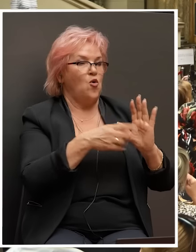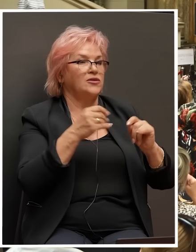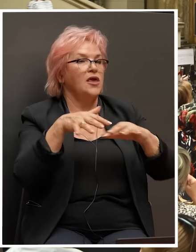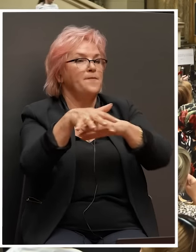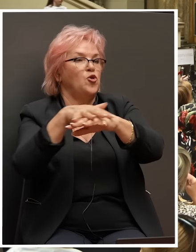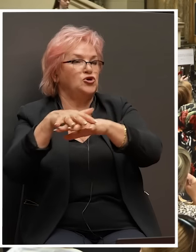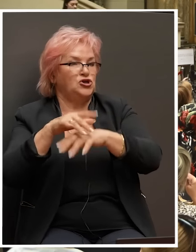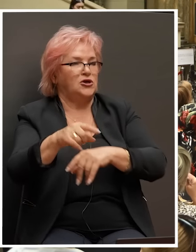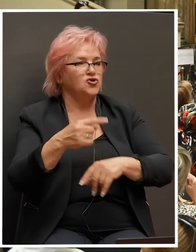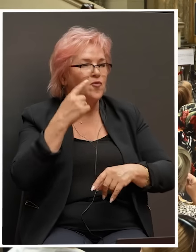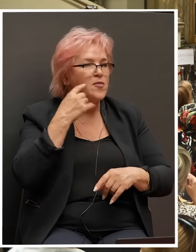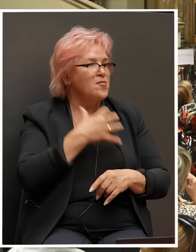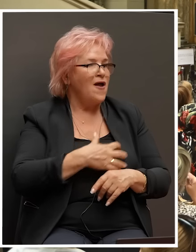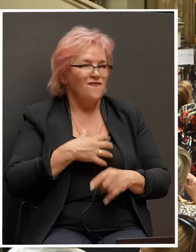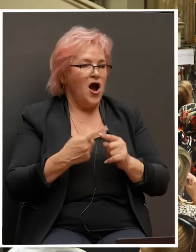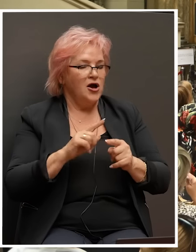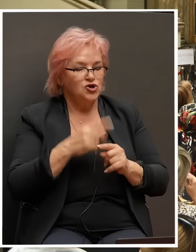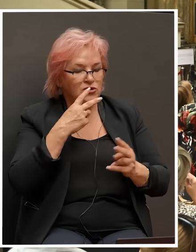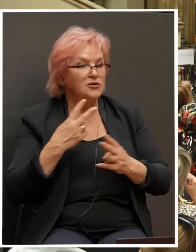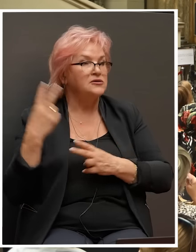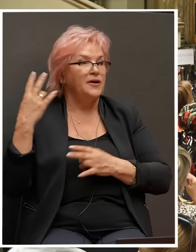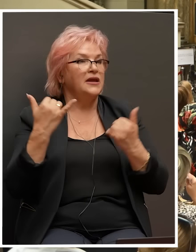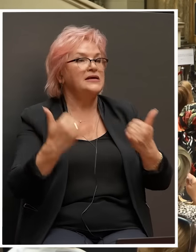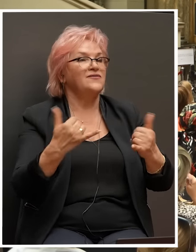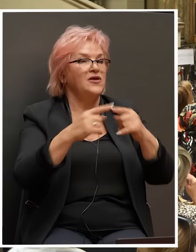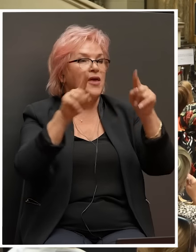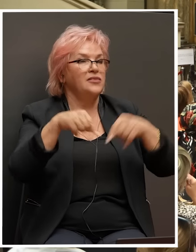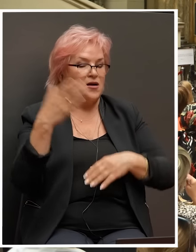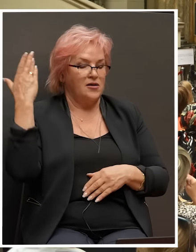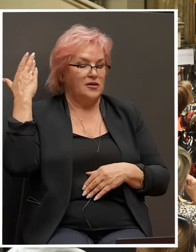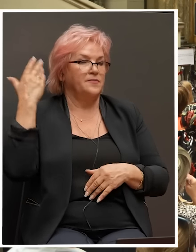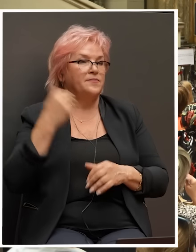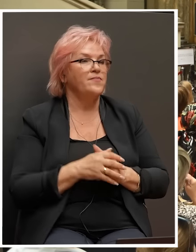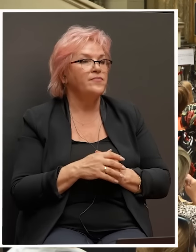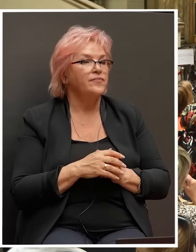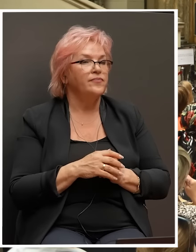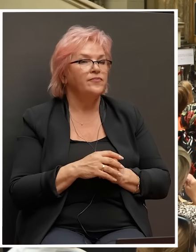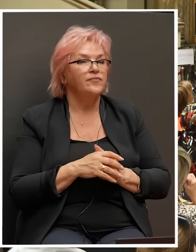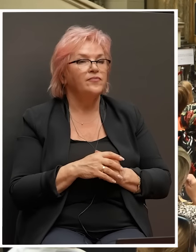вы понимали, насколько это важно, ну вот смотрите современная карта города.